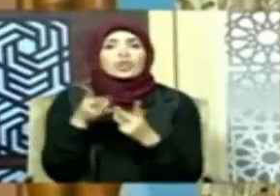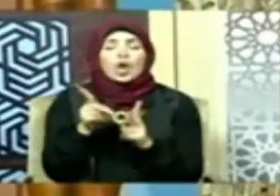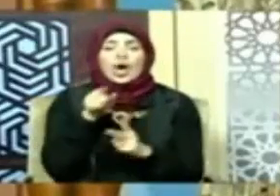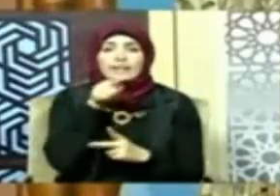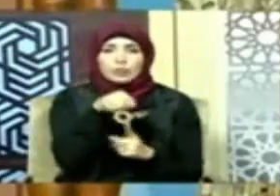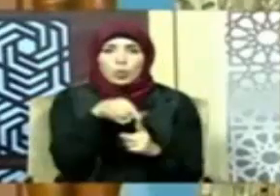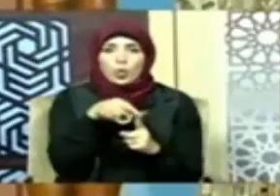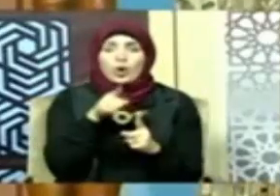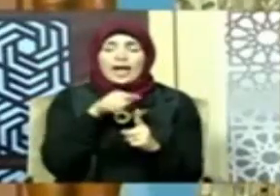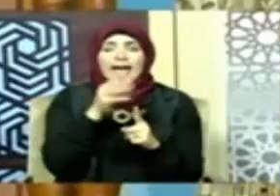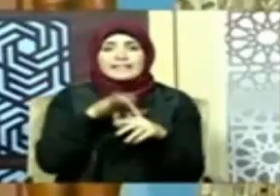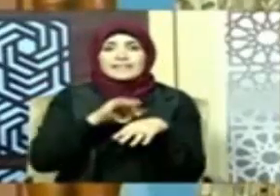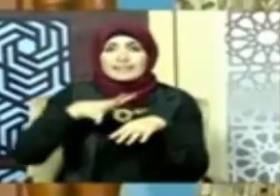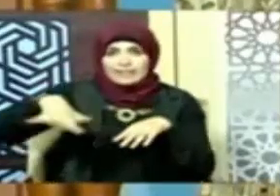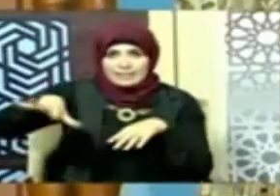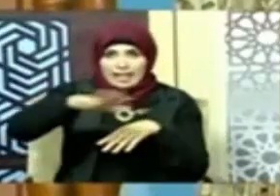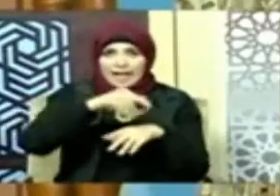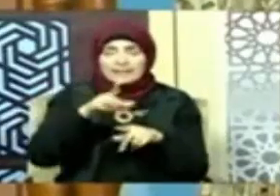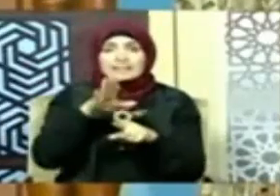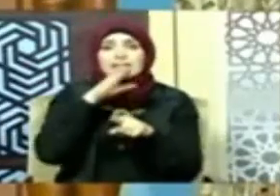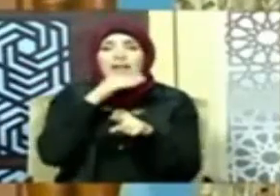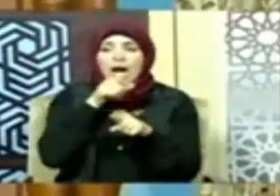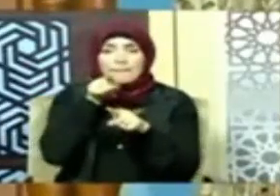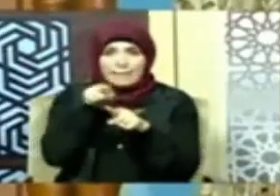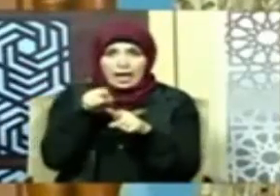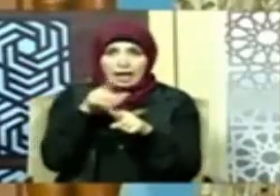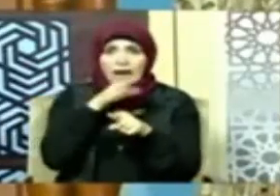الناس من جهة الآباء أكفاء،